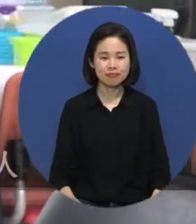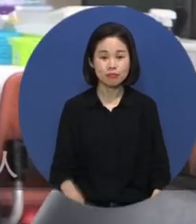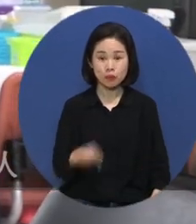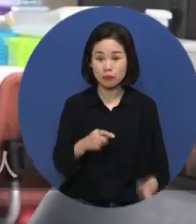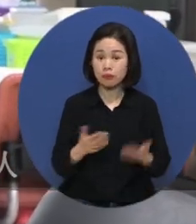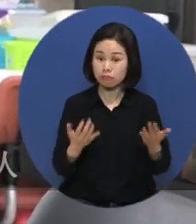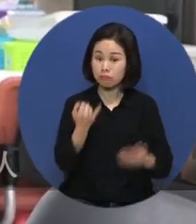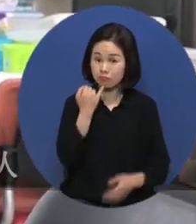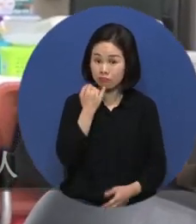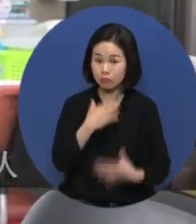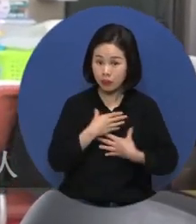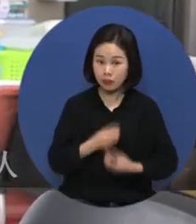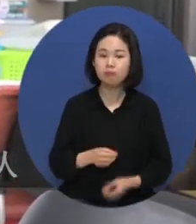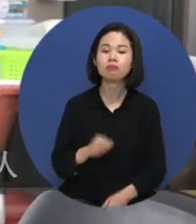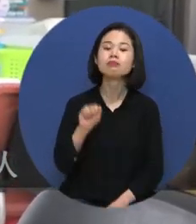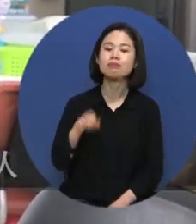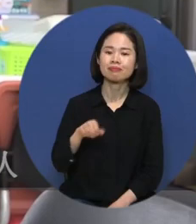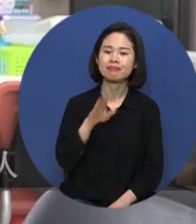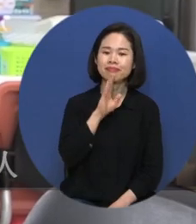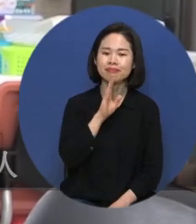일하시기에는 편하세요? 네.